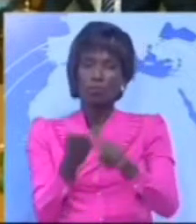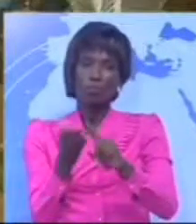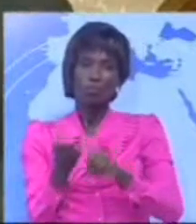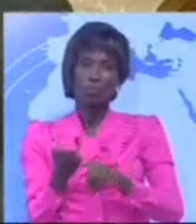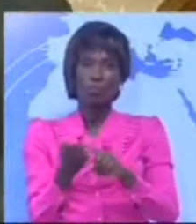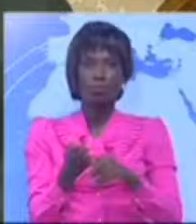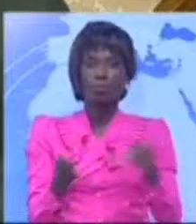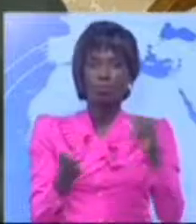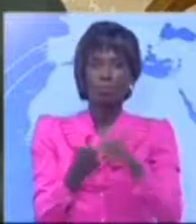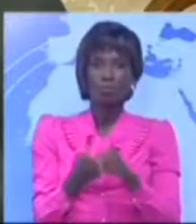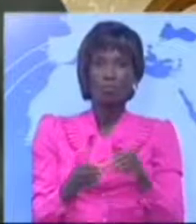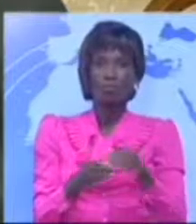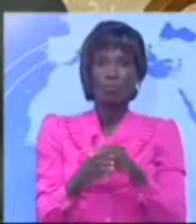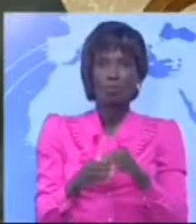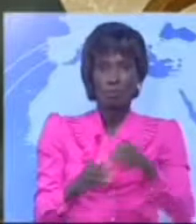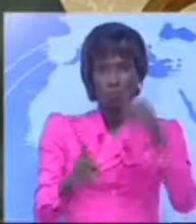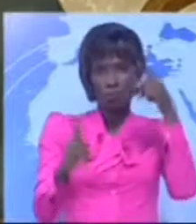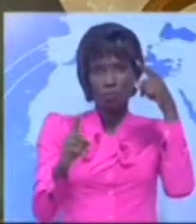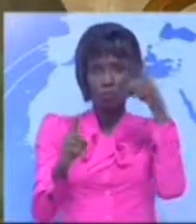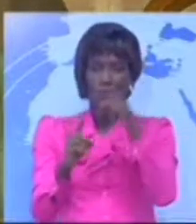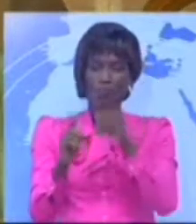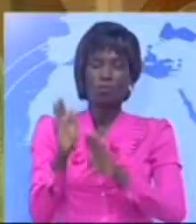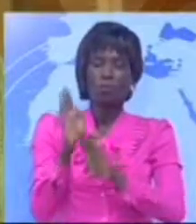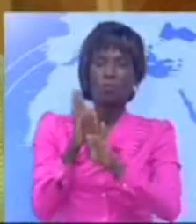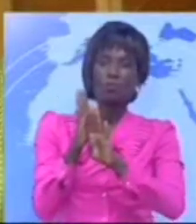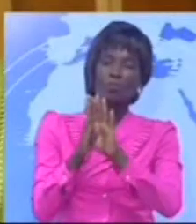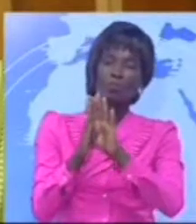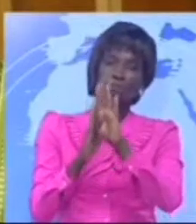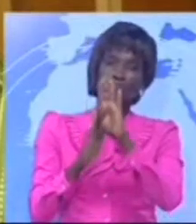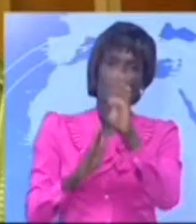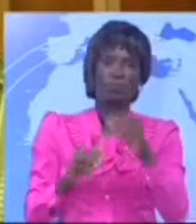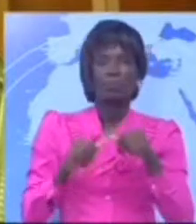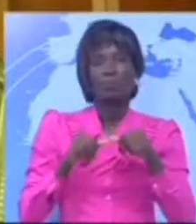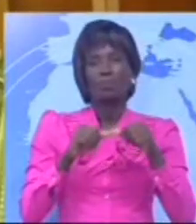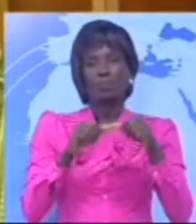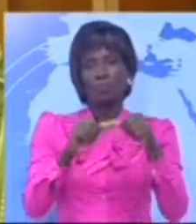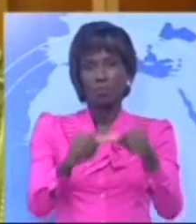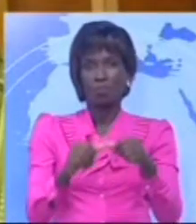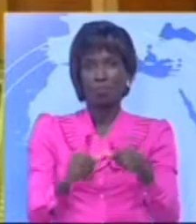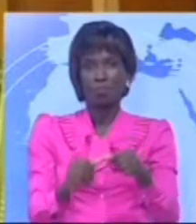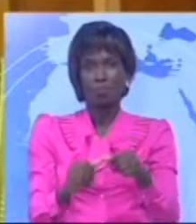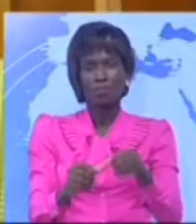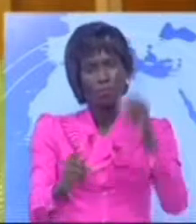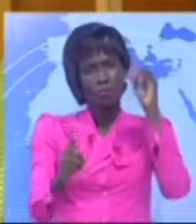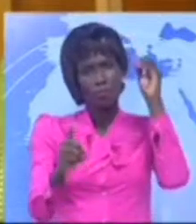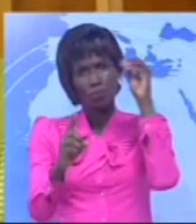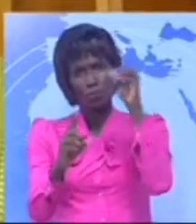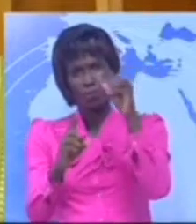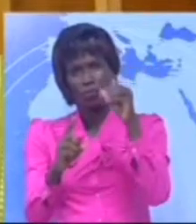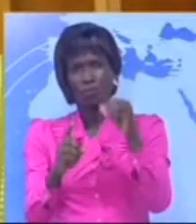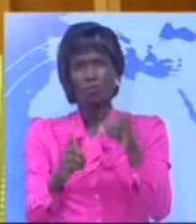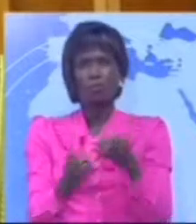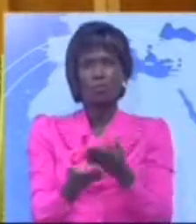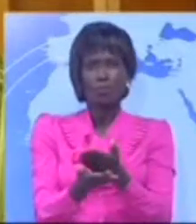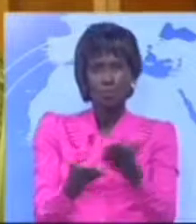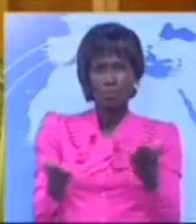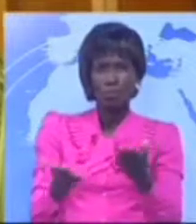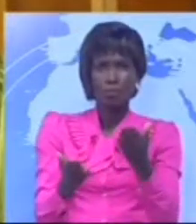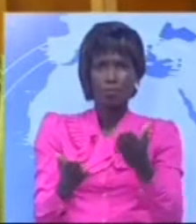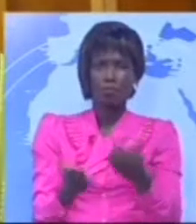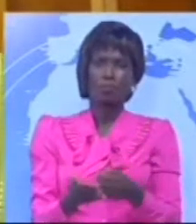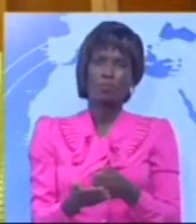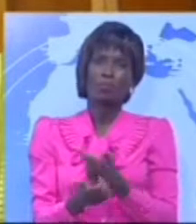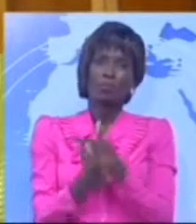gouvernement, l'objectif pour le développement durable. L'Eurojanu a l'intention d'organiser ici,